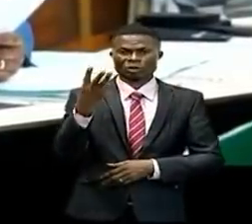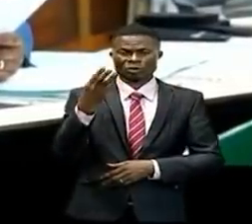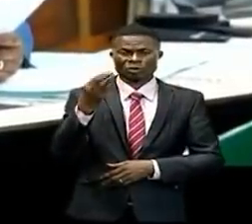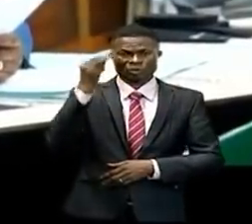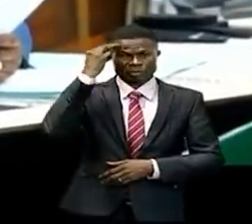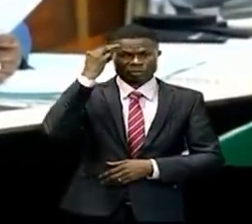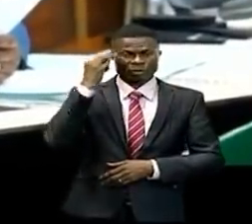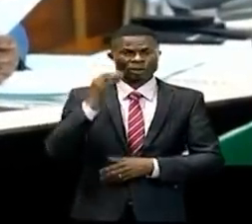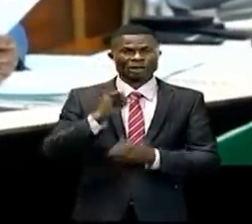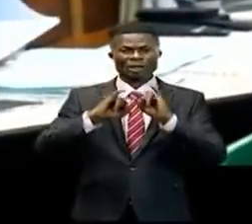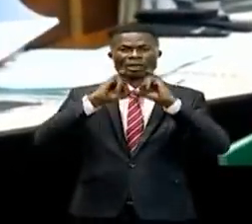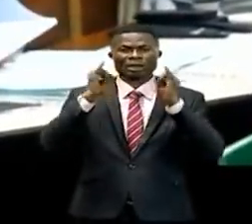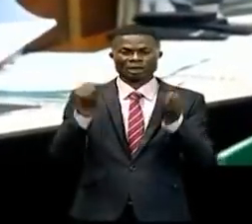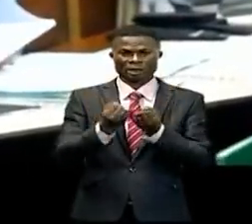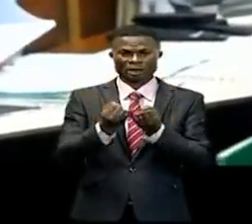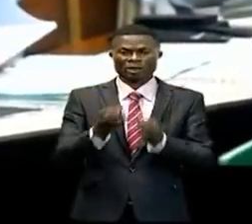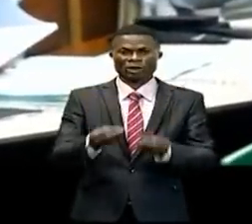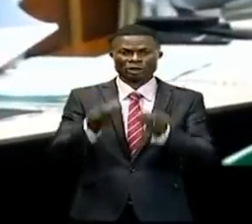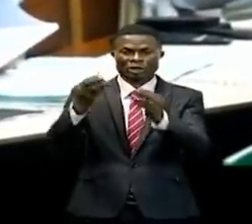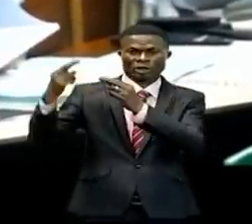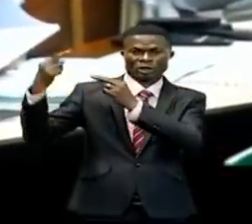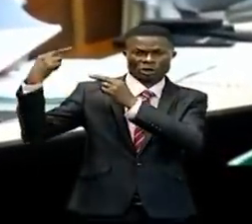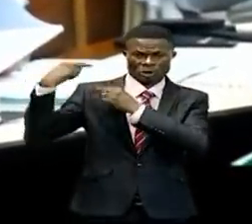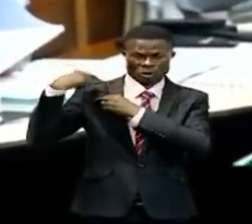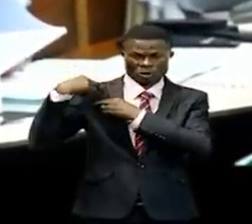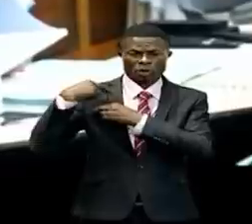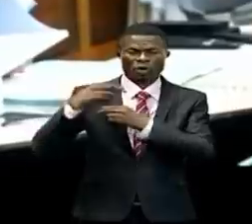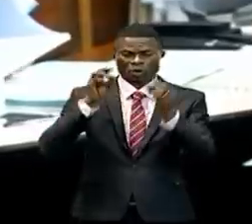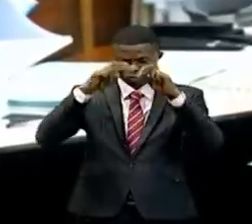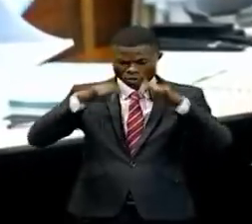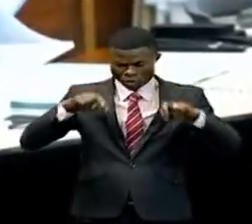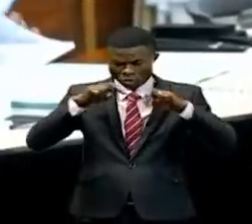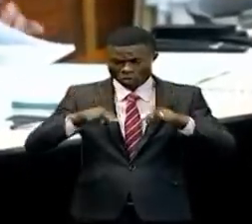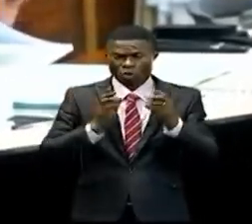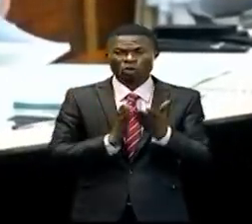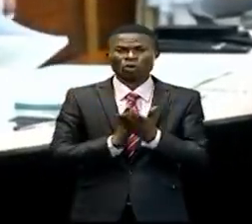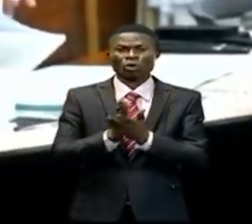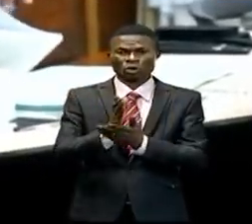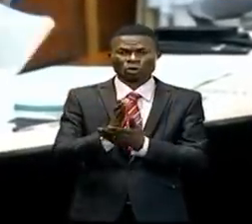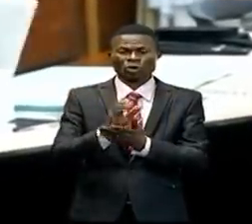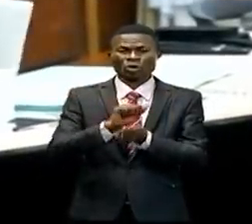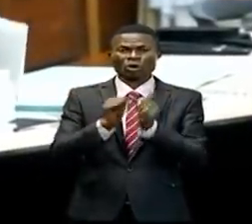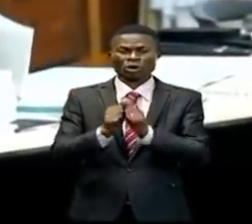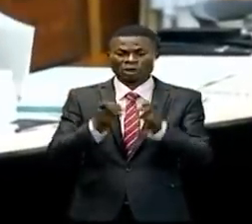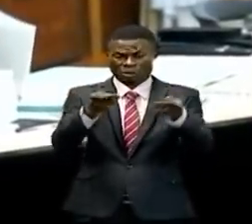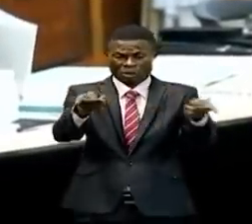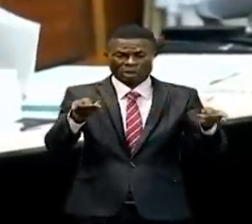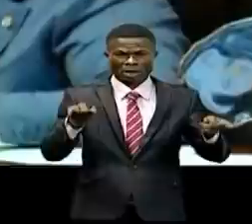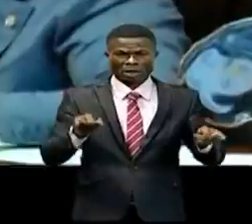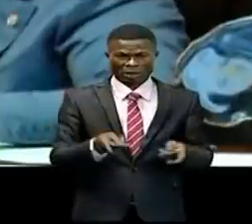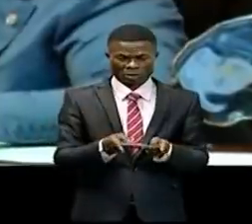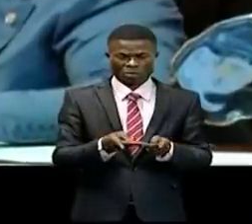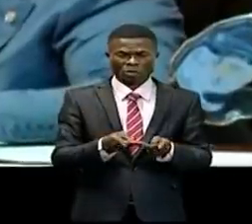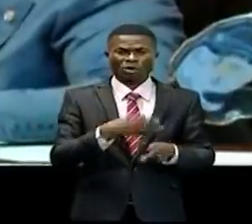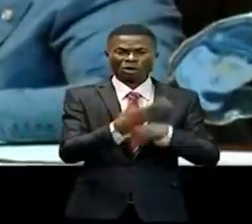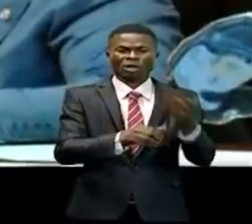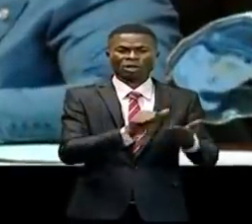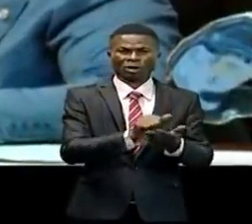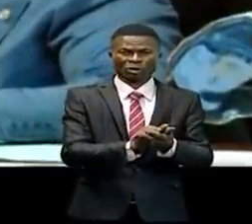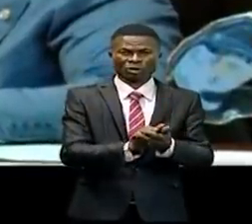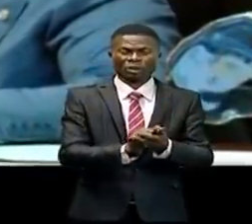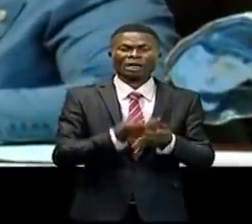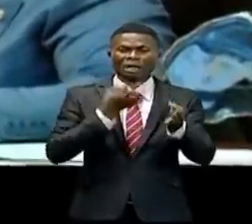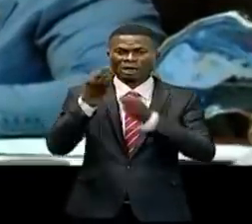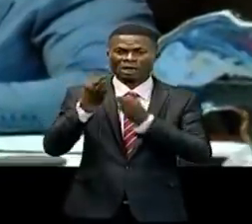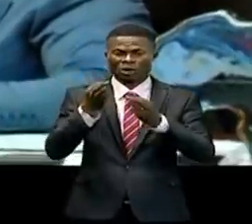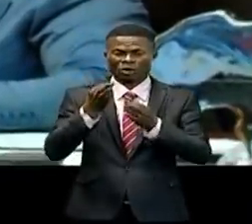de l'Industrie a été chargé d'entamer les dites études de faisabilité quant à la localisation optimale de la zone, d'en définir